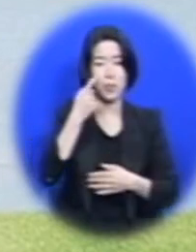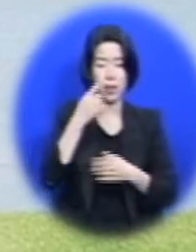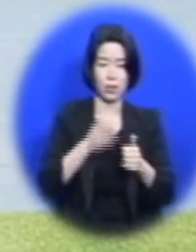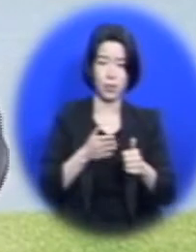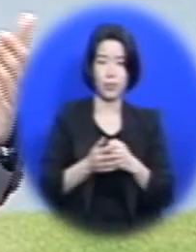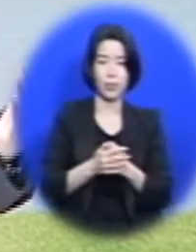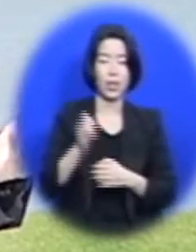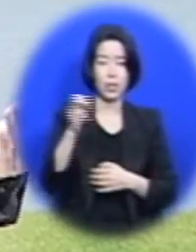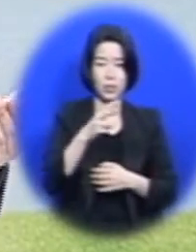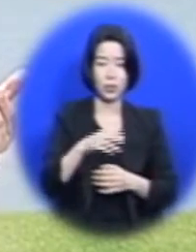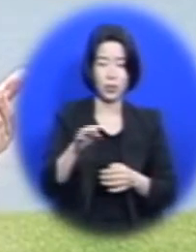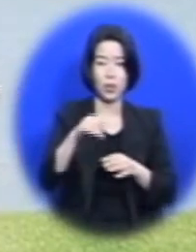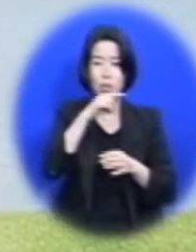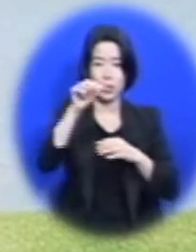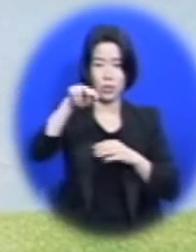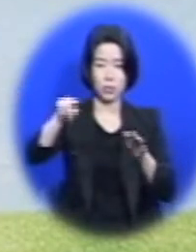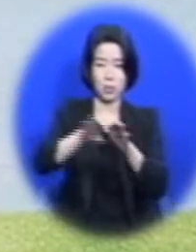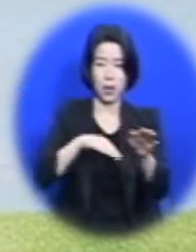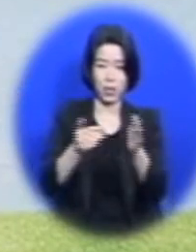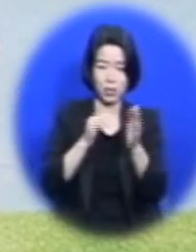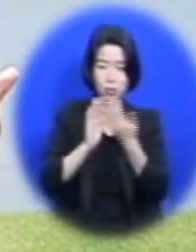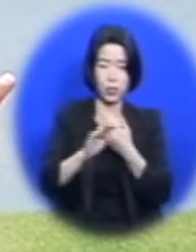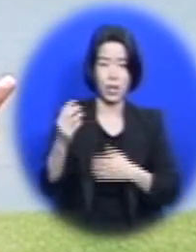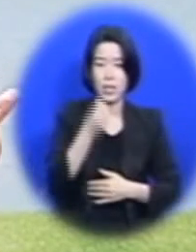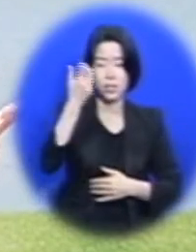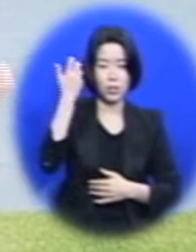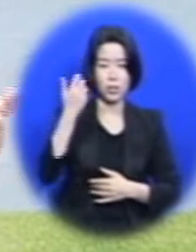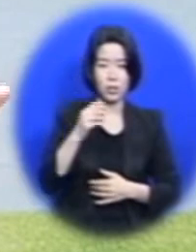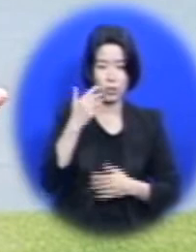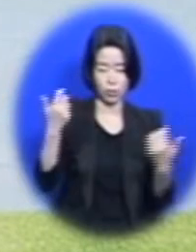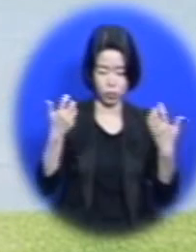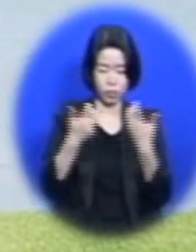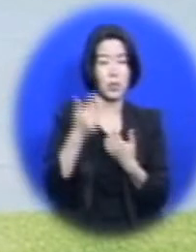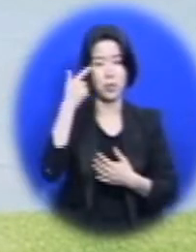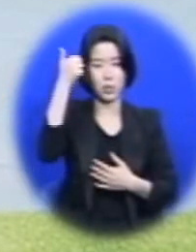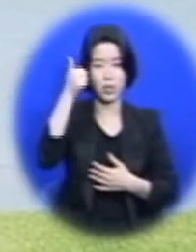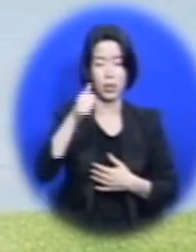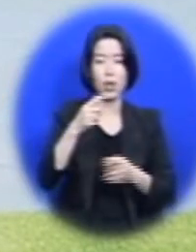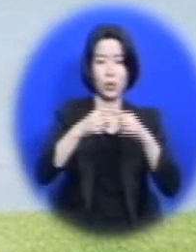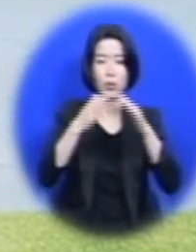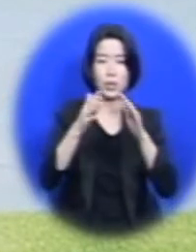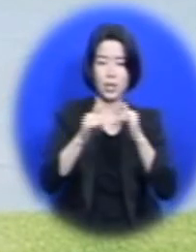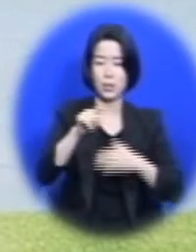그리고 이제 속해 방학이 끝날 때 우리가 정말 성령 충만한 목사로 교우들을 그렇게 맞이합시다.